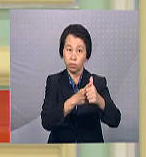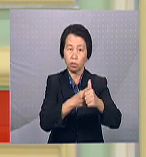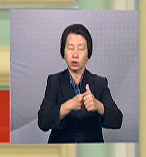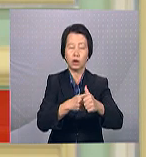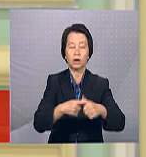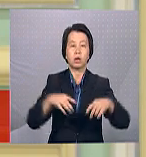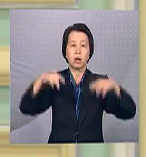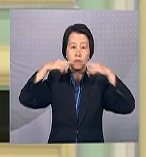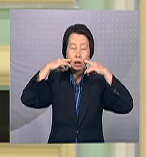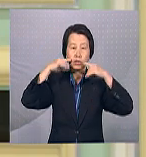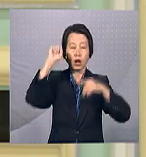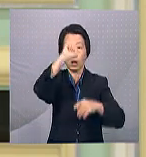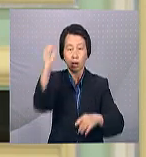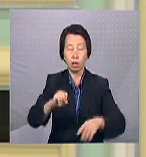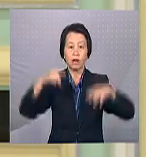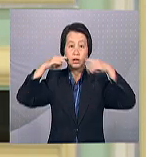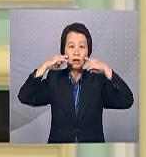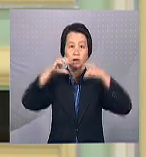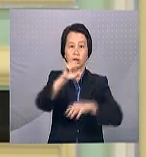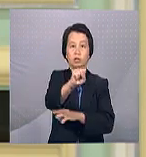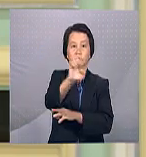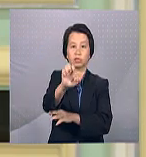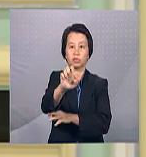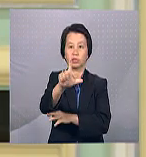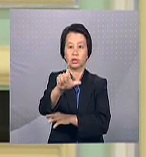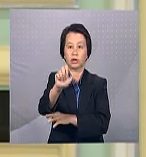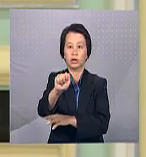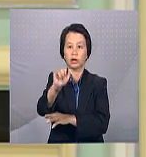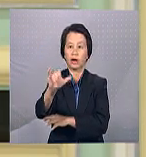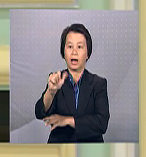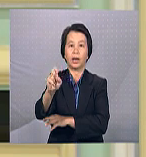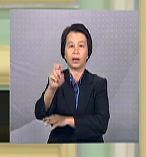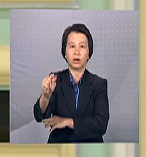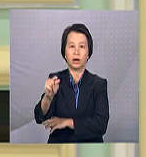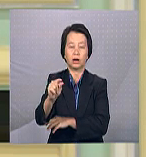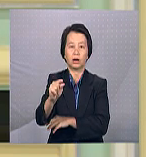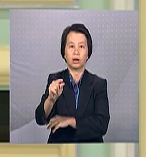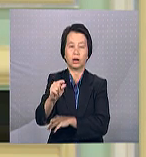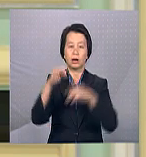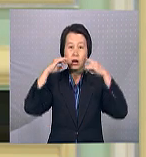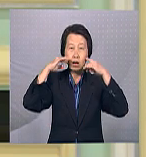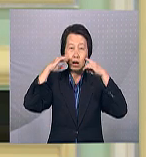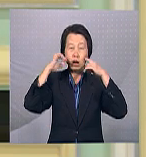Selayang. Pasar Borong Selayang masih lagi bersesak-sesak,